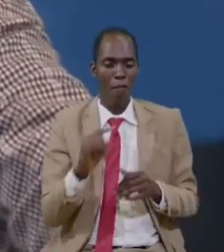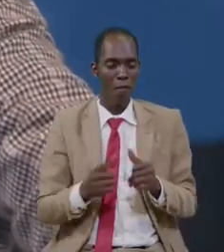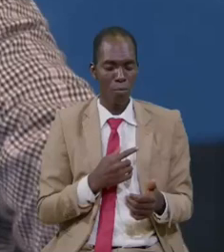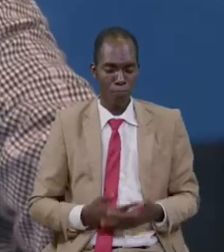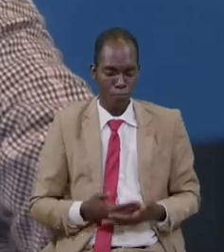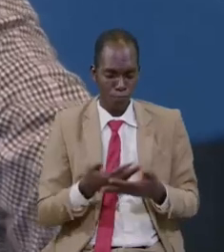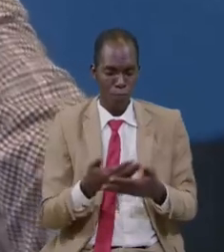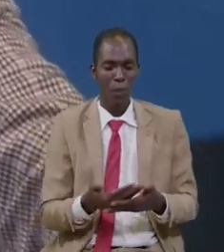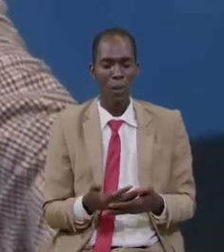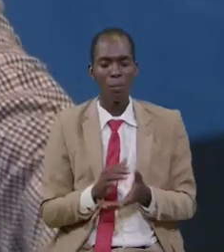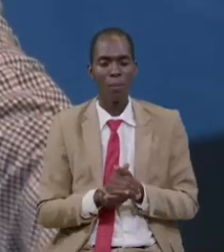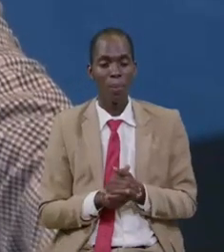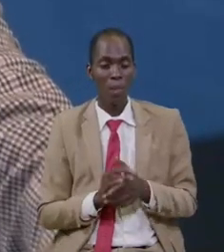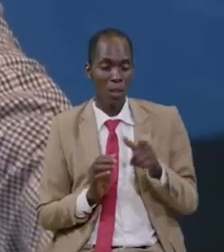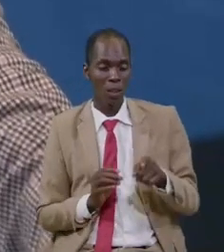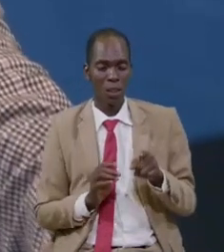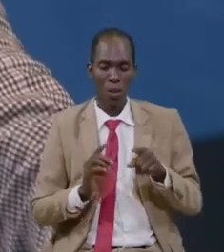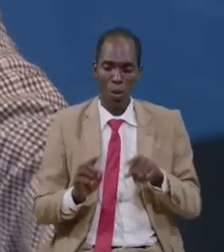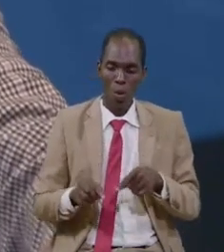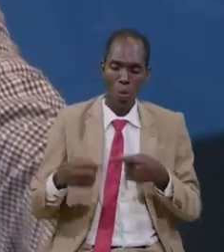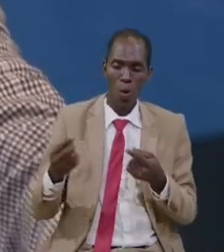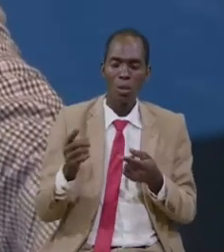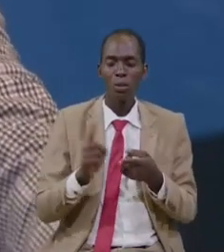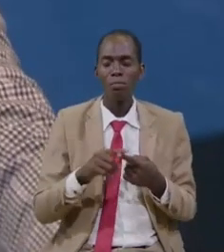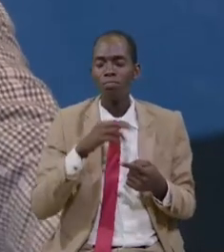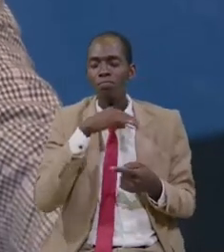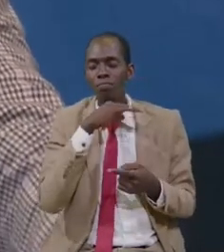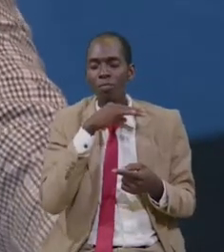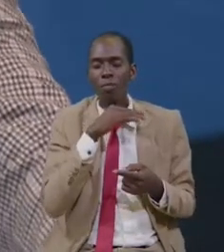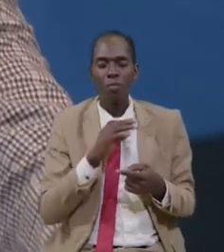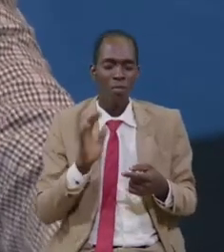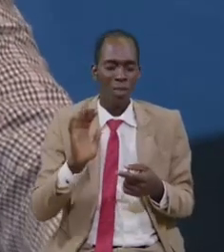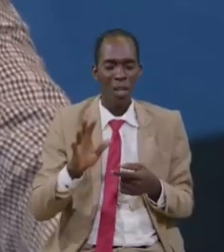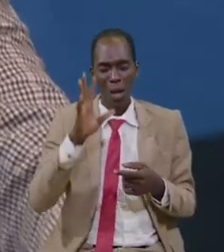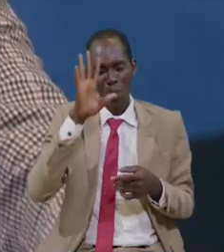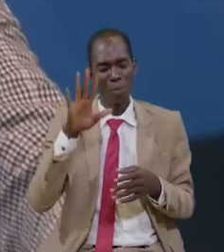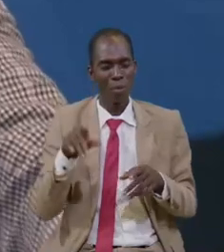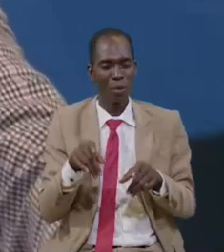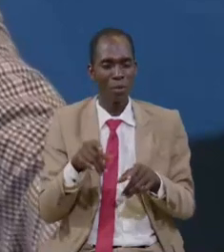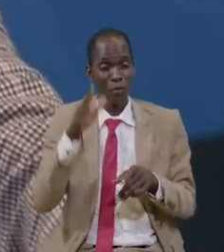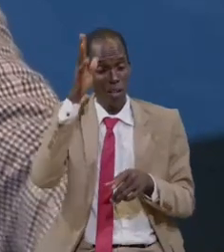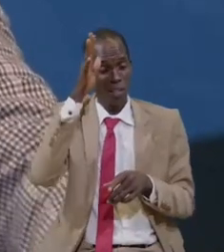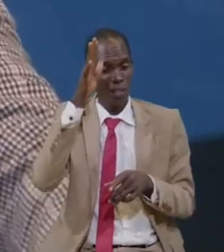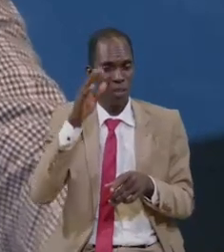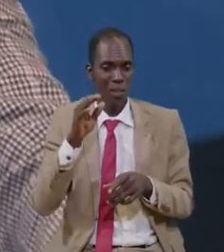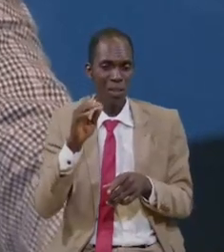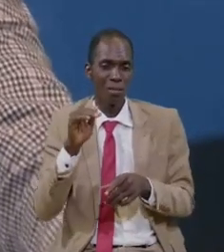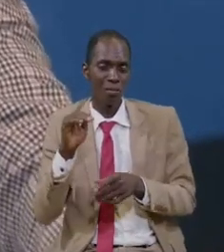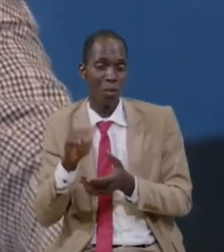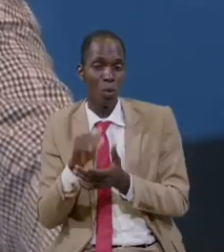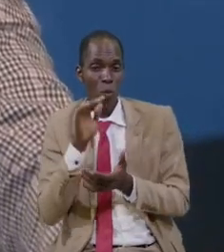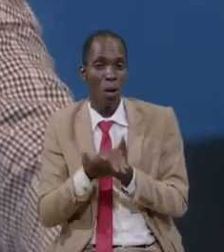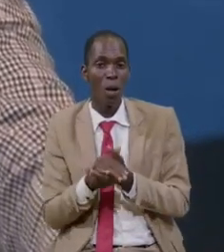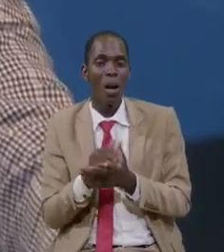Sortant de mon corps, il est allé souiller le lit de son père. Au lieu de la bénédiction,